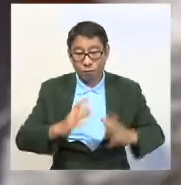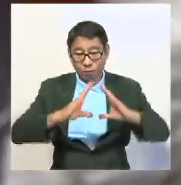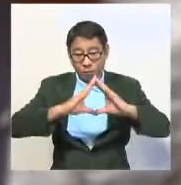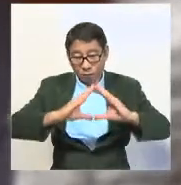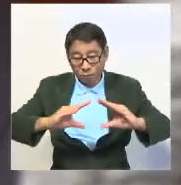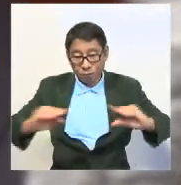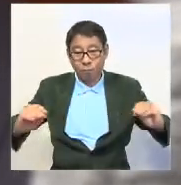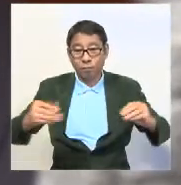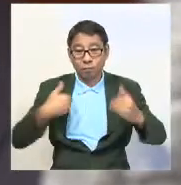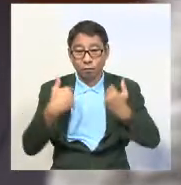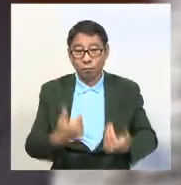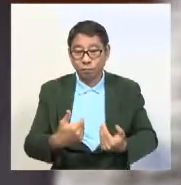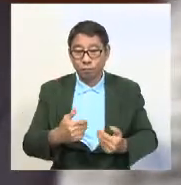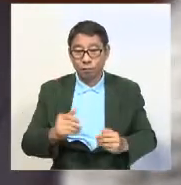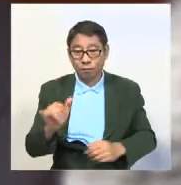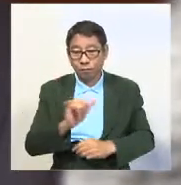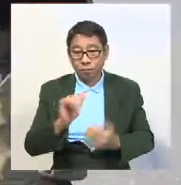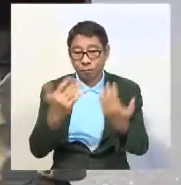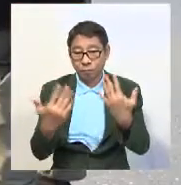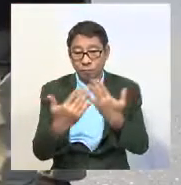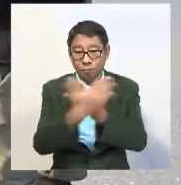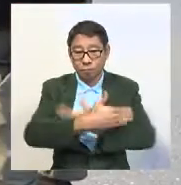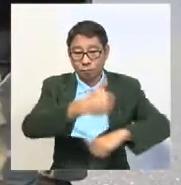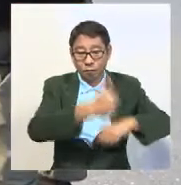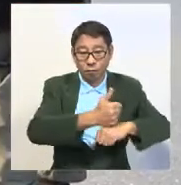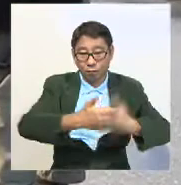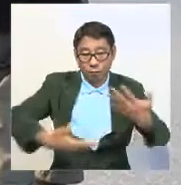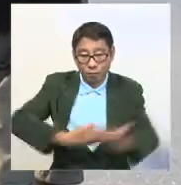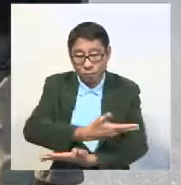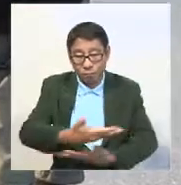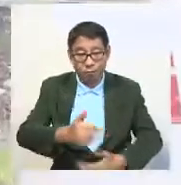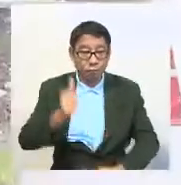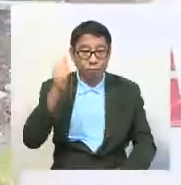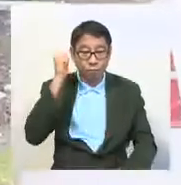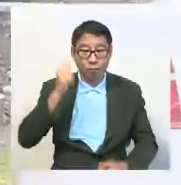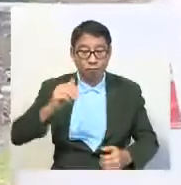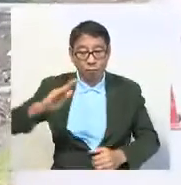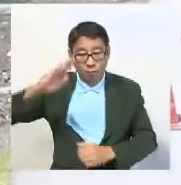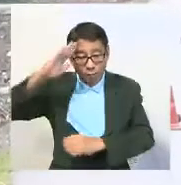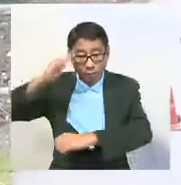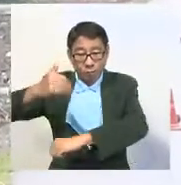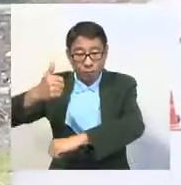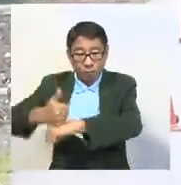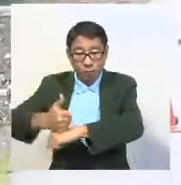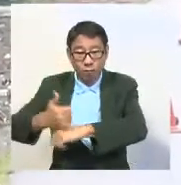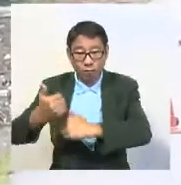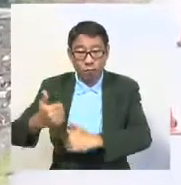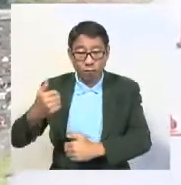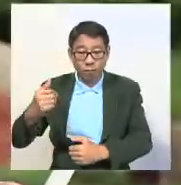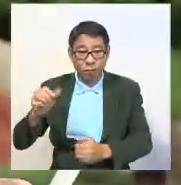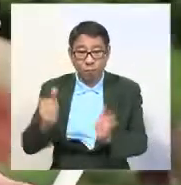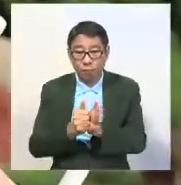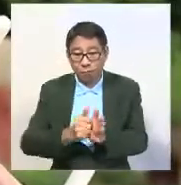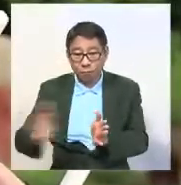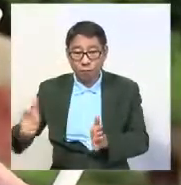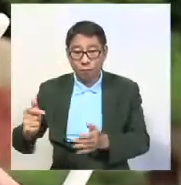ติสุขขณะนี้ยังไม่มีการเปลี่ยนแปลงหัวหน้าคณะพูดคุยจากเดิมคือพลเอกอุดมชัยธรรมสาโรจน์รัตน์ที่ล